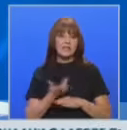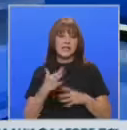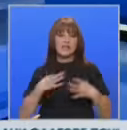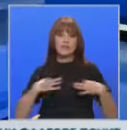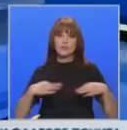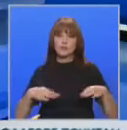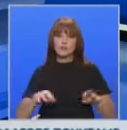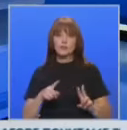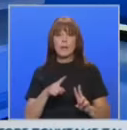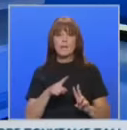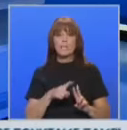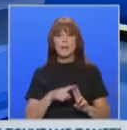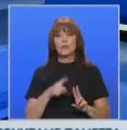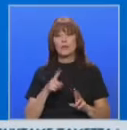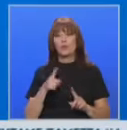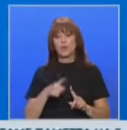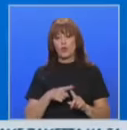Петър Тодоров.